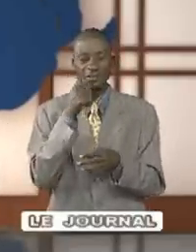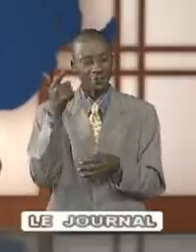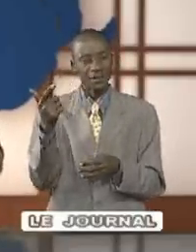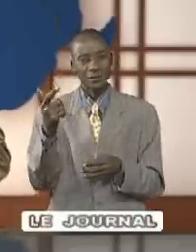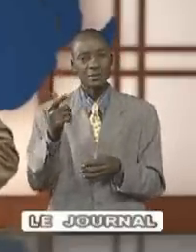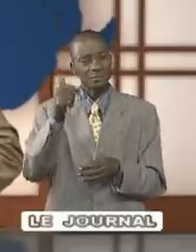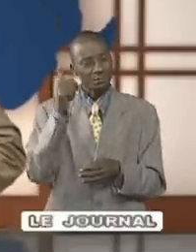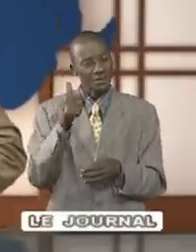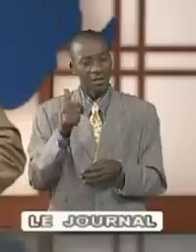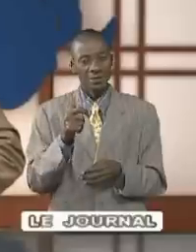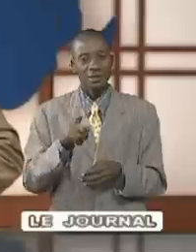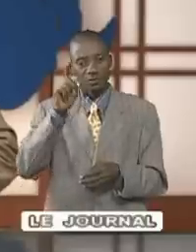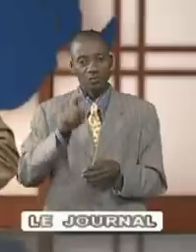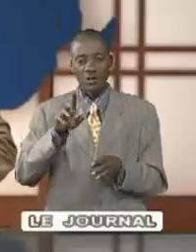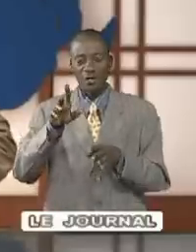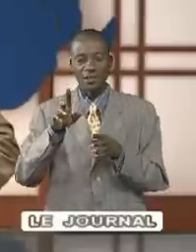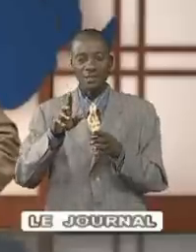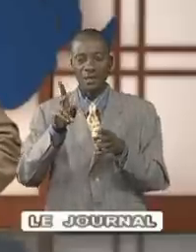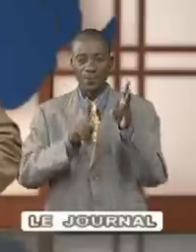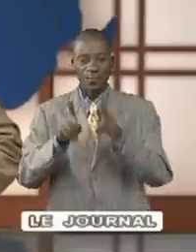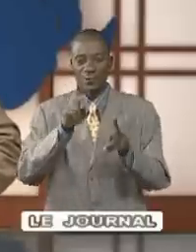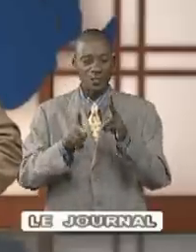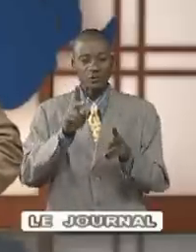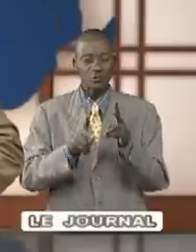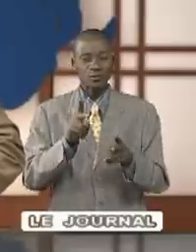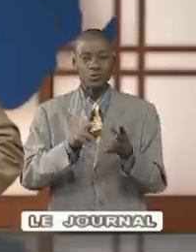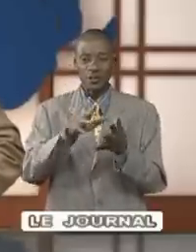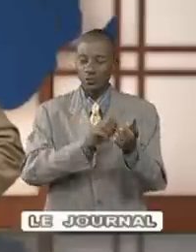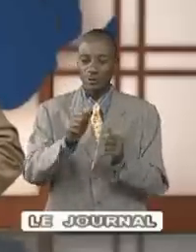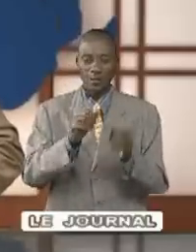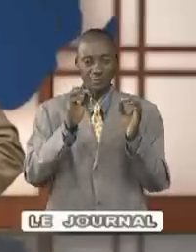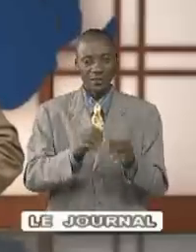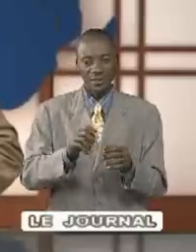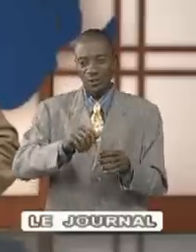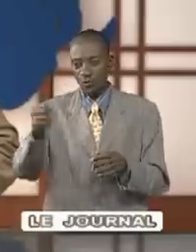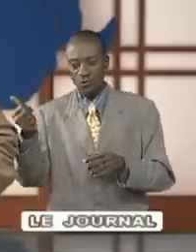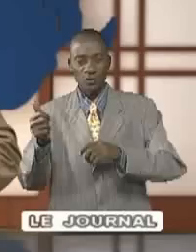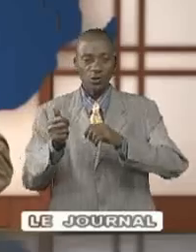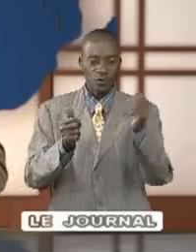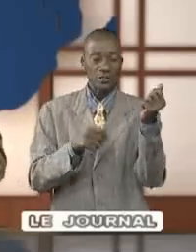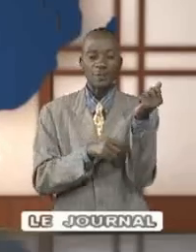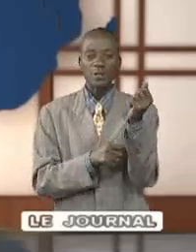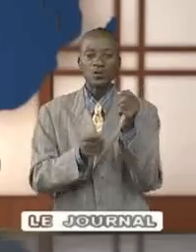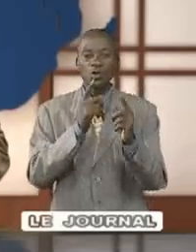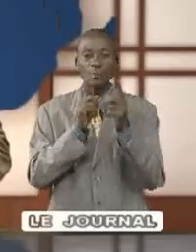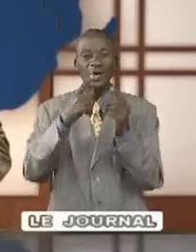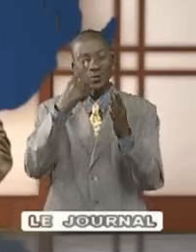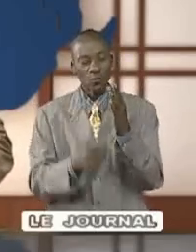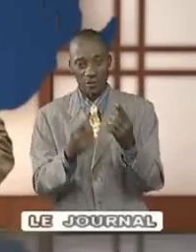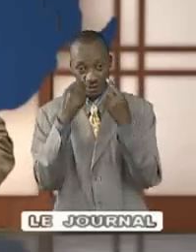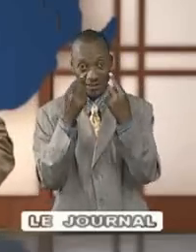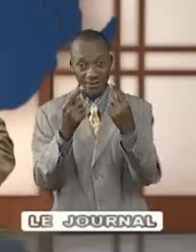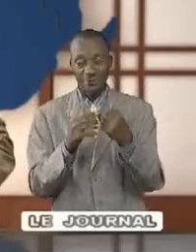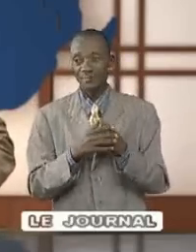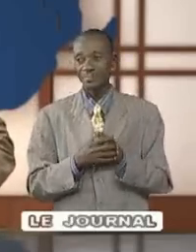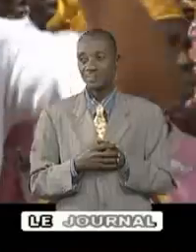l'admiration et la reconnaissance de la population locale. Quelques réactions ont été enregistrées par notre consoeur Angèle Kanam qui était sur place à Tshikapa.